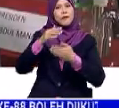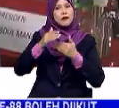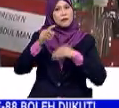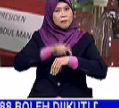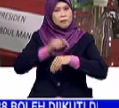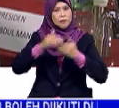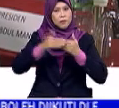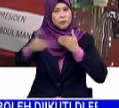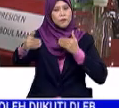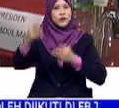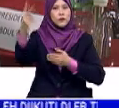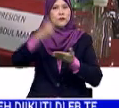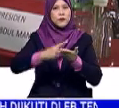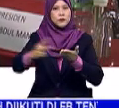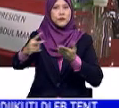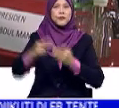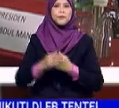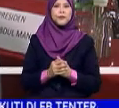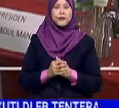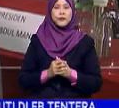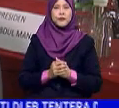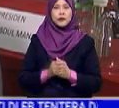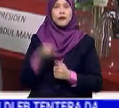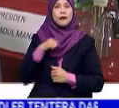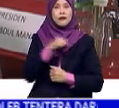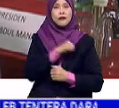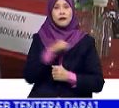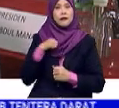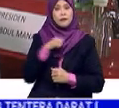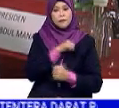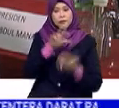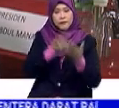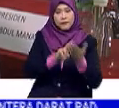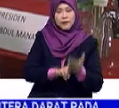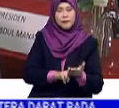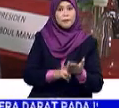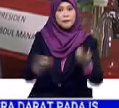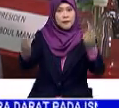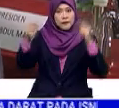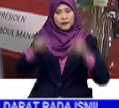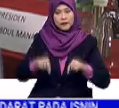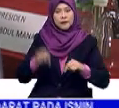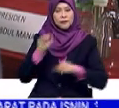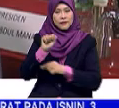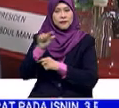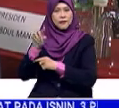Dengan syarat semua ahli-ahli yang berdaftar hadir menghadiri AGM hari ini,